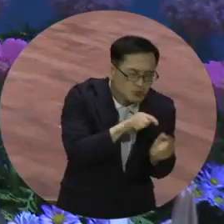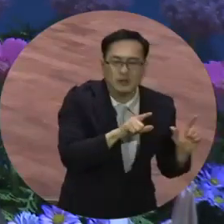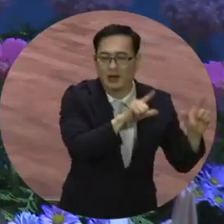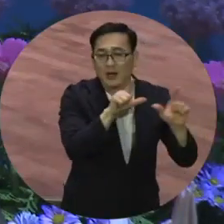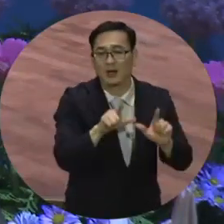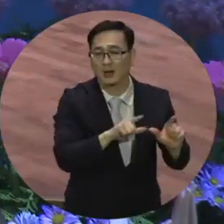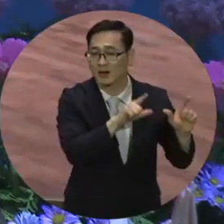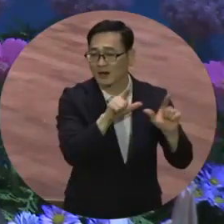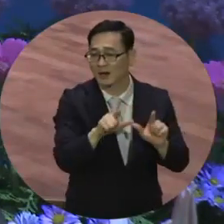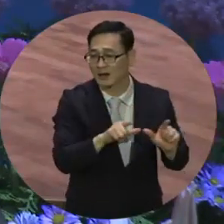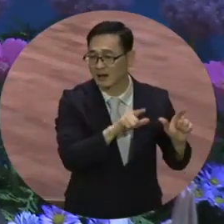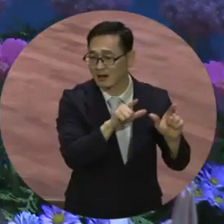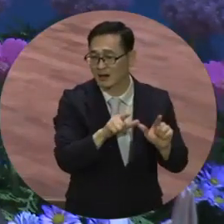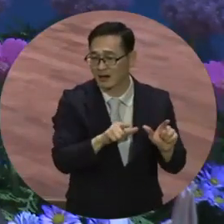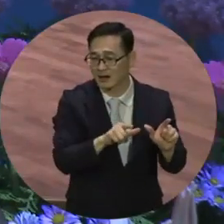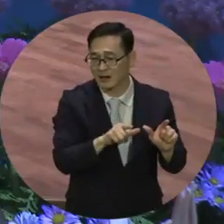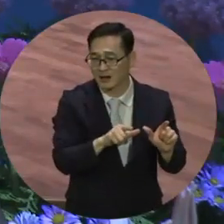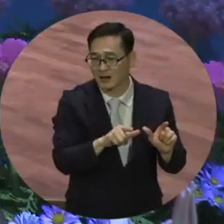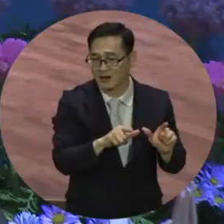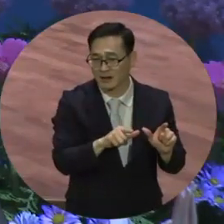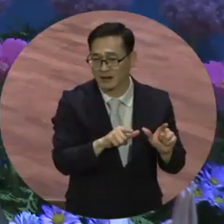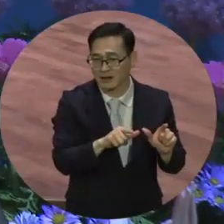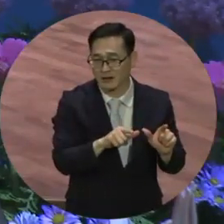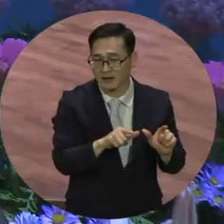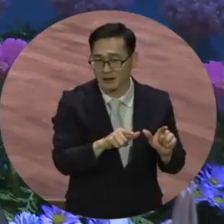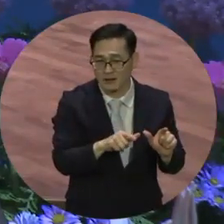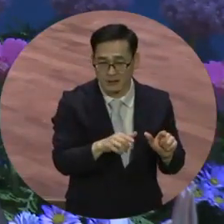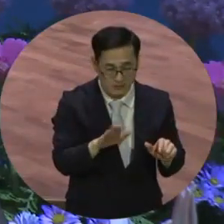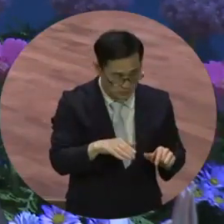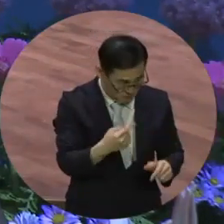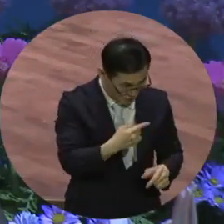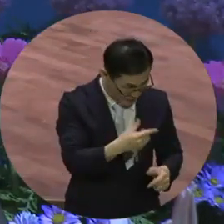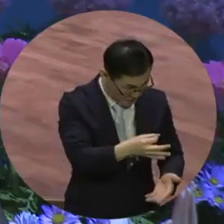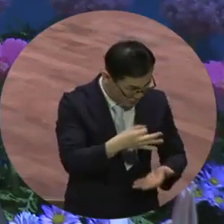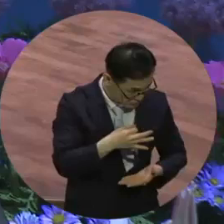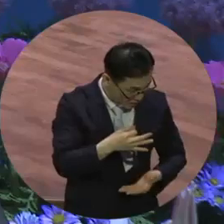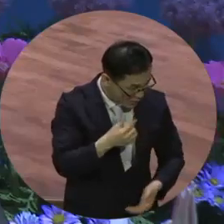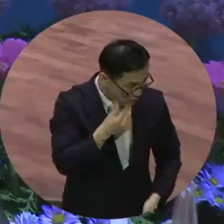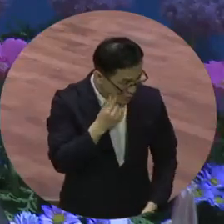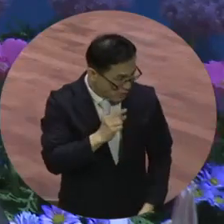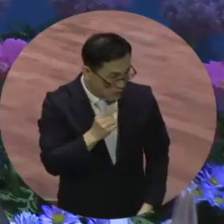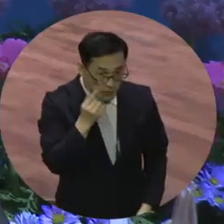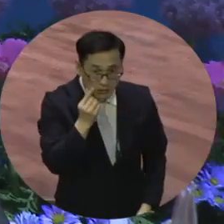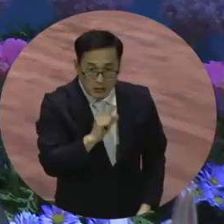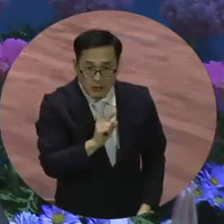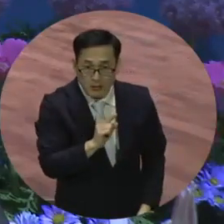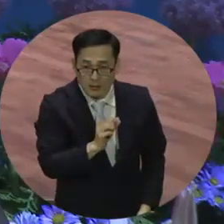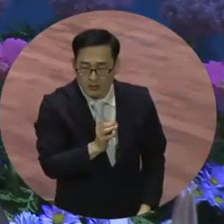사는 이 여집사가 어떻게 이 현금 들을 수 있나.